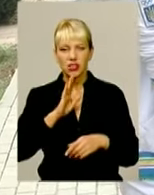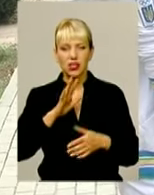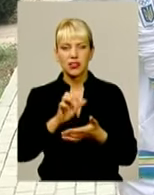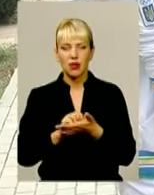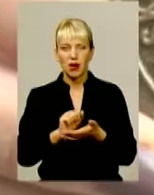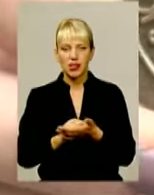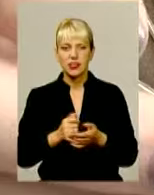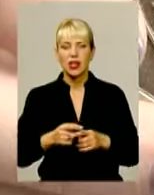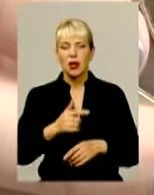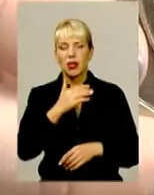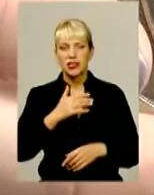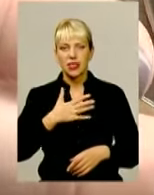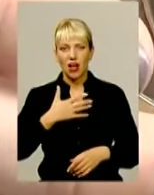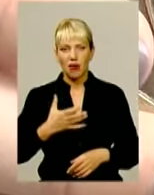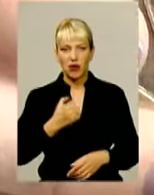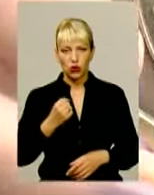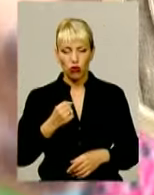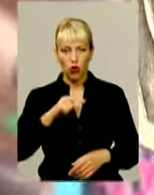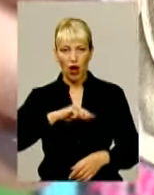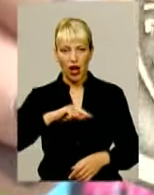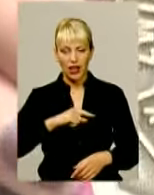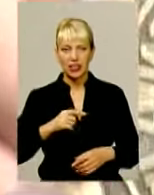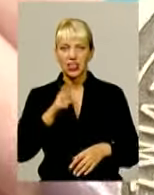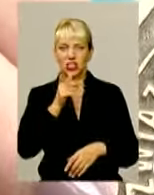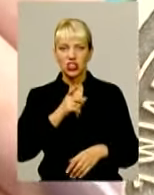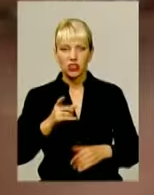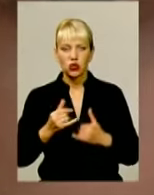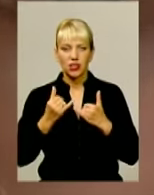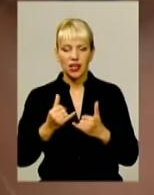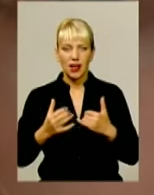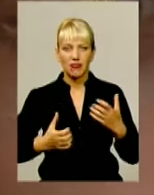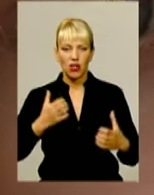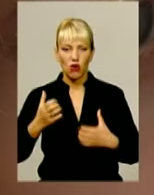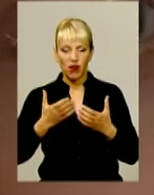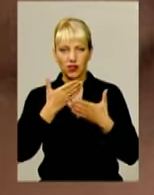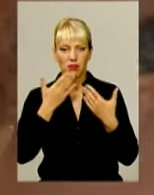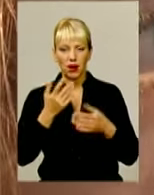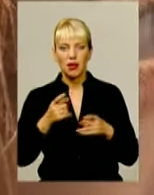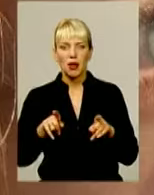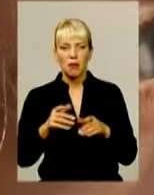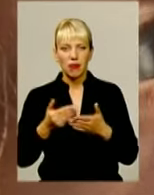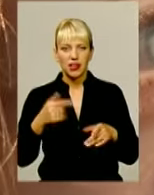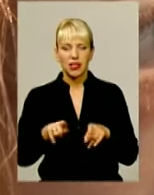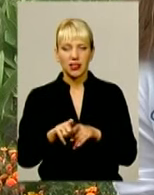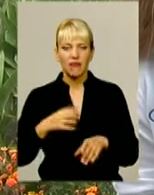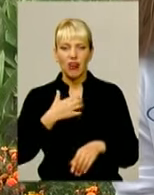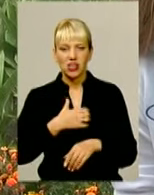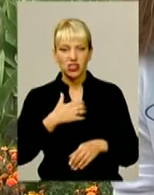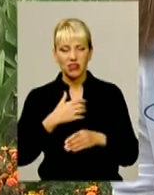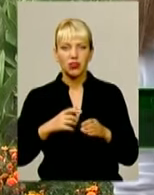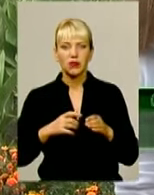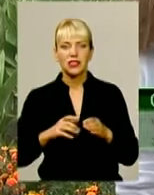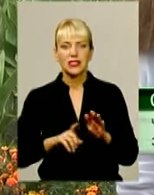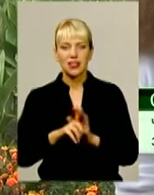спортсменка, загартовує характер. Такої хвилювань немає, навіть перед таким важливим стартом, як етап кубку світу. Я